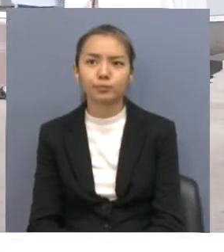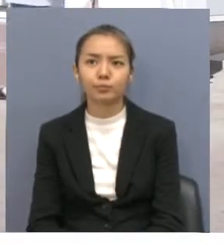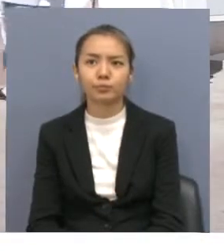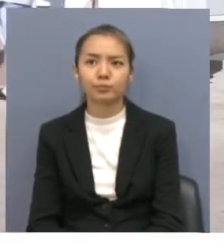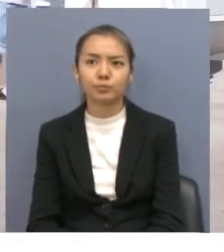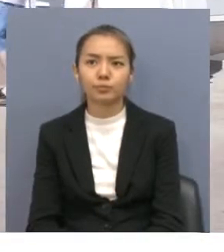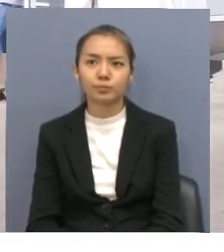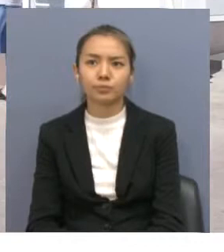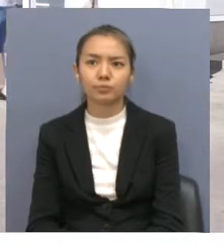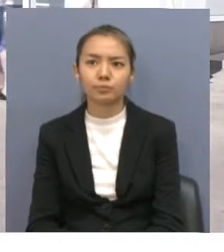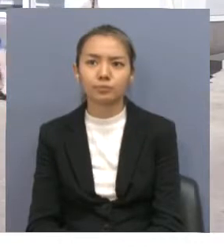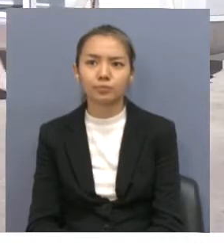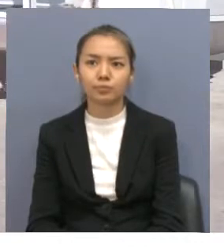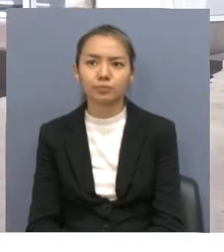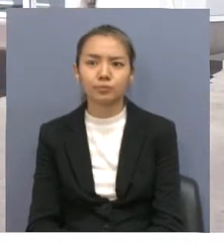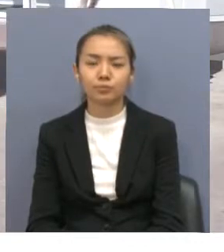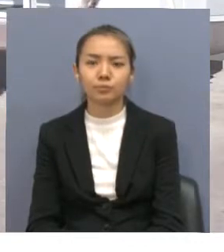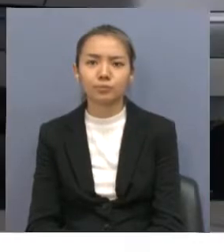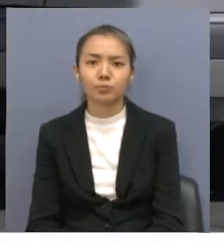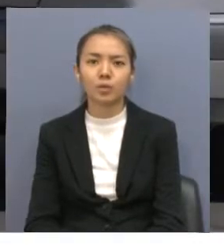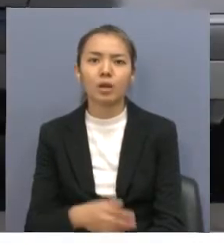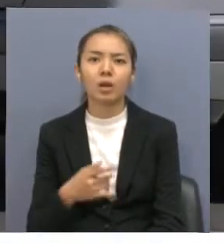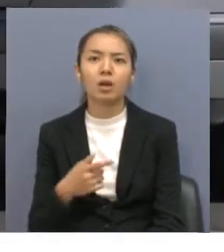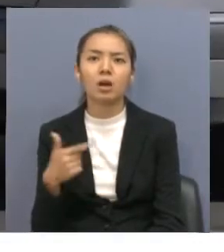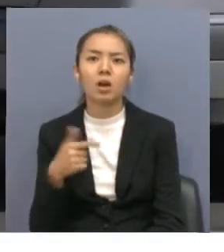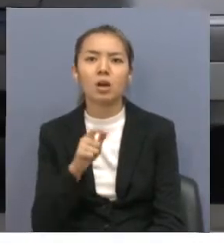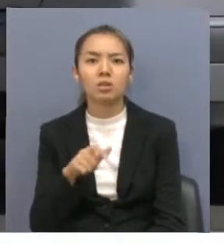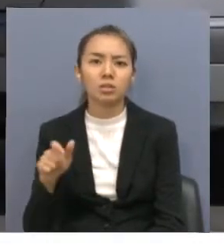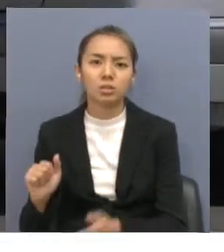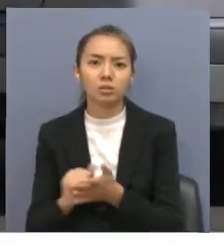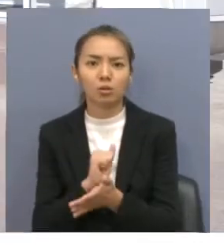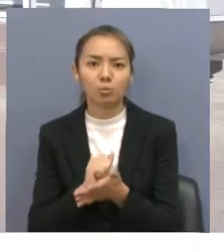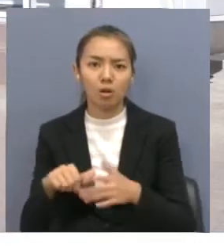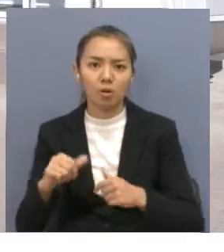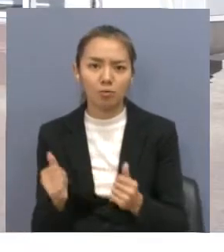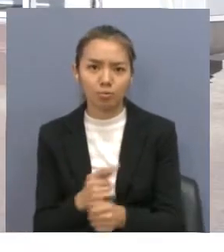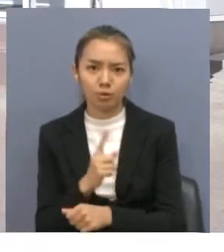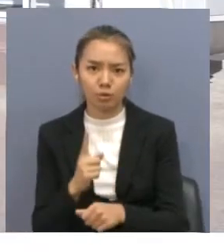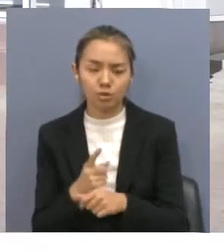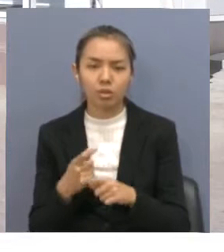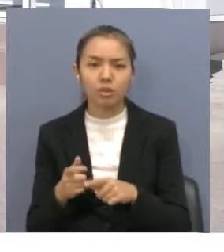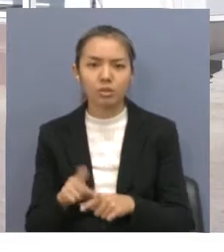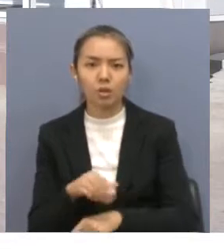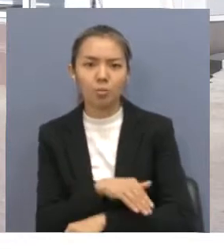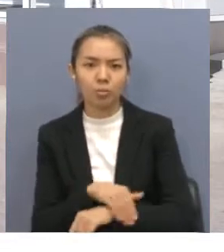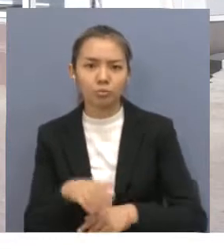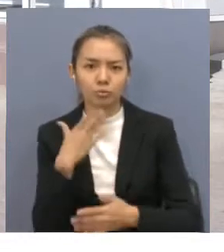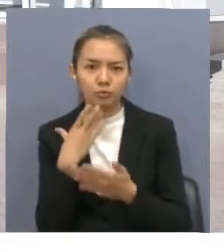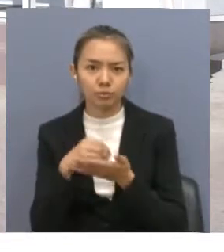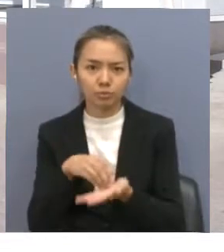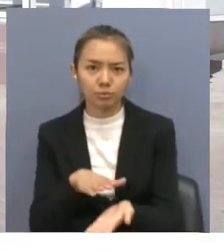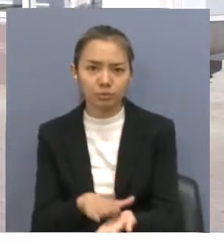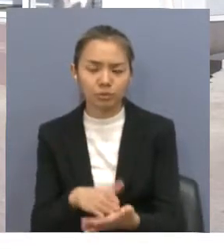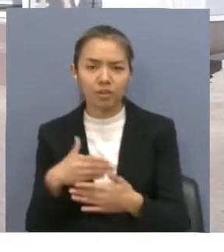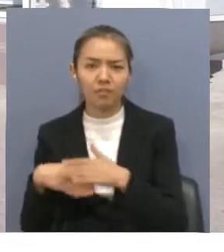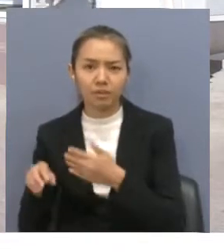Гражданам можно оформлять необходимые документы. Ол үшін азаматтар құжаттарын рәсімдеуі керек. Бұл тұрғылықты жері бойынша тіркелу және